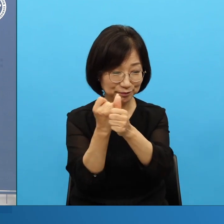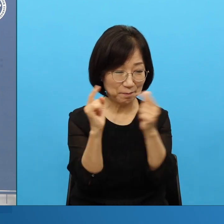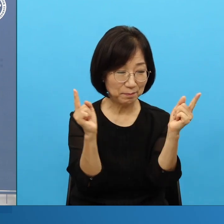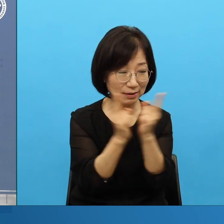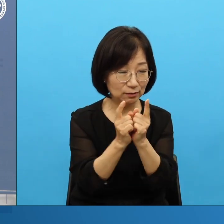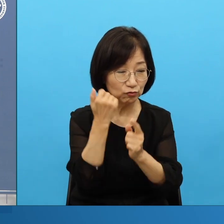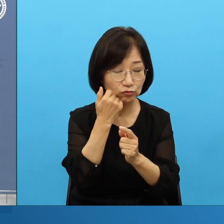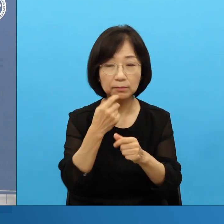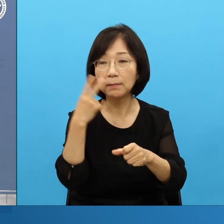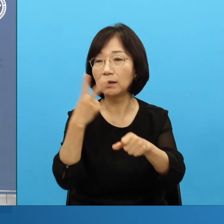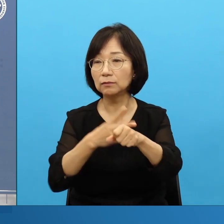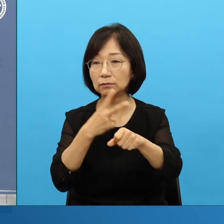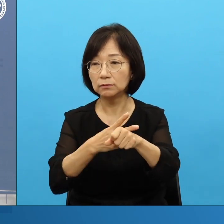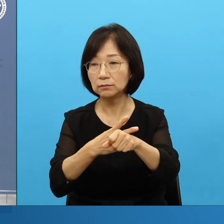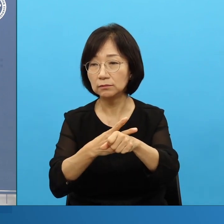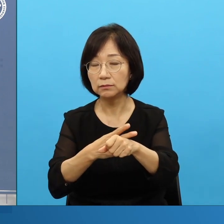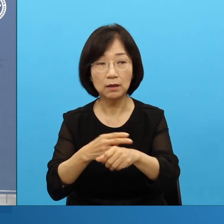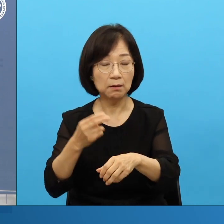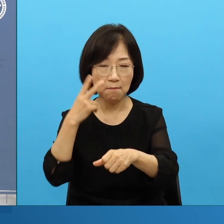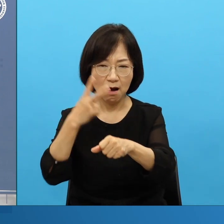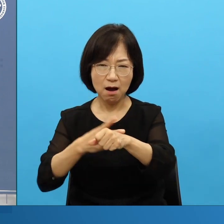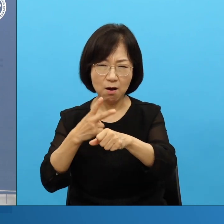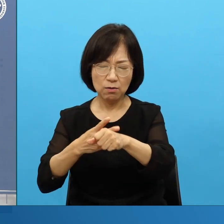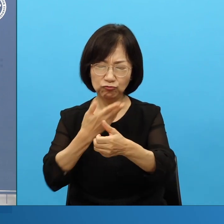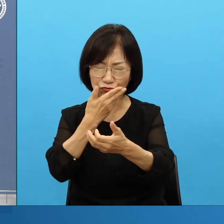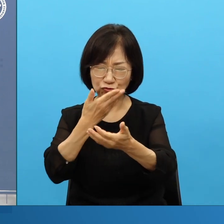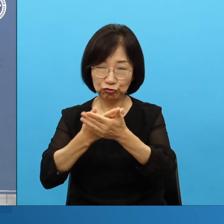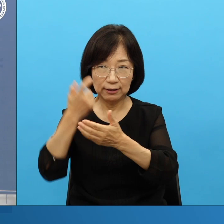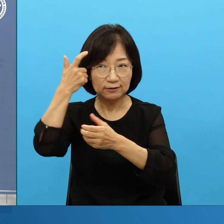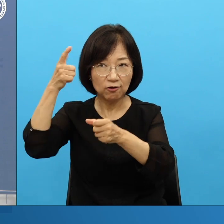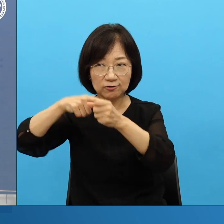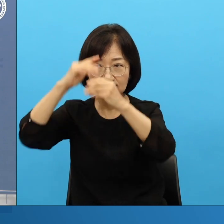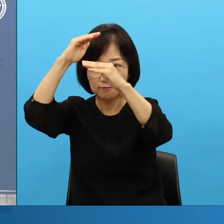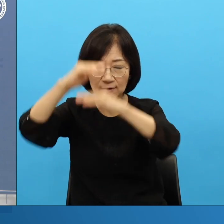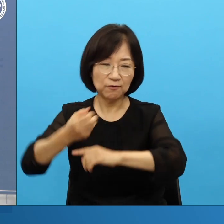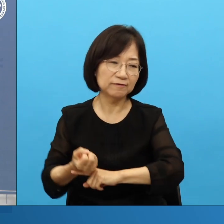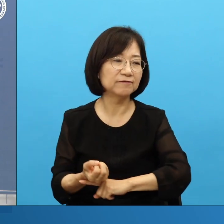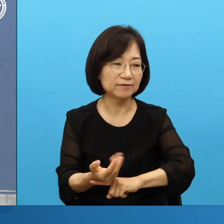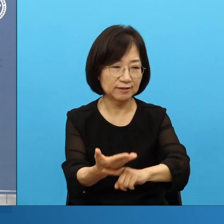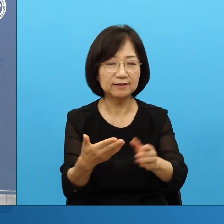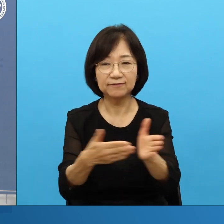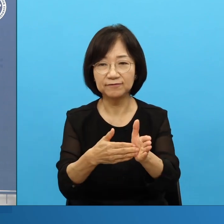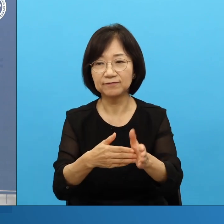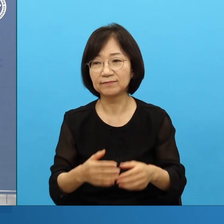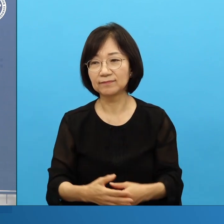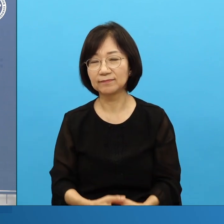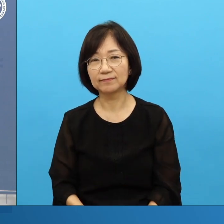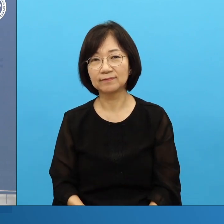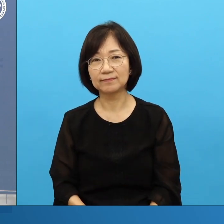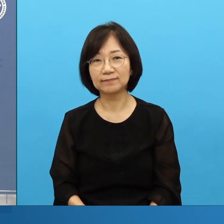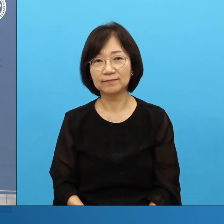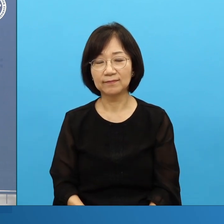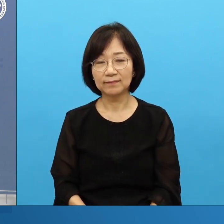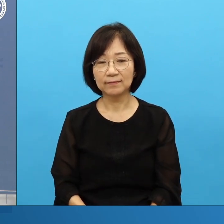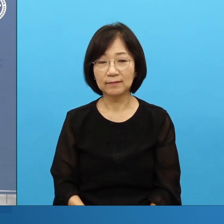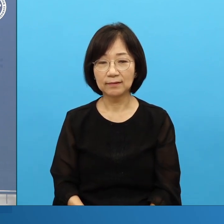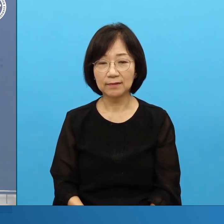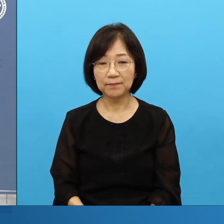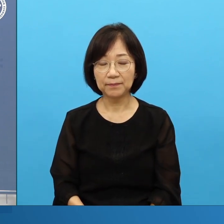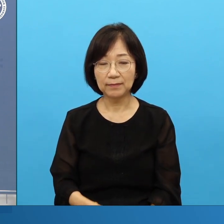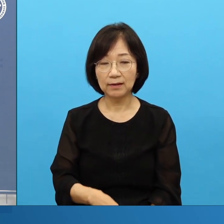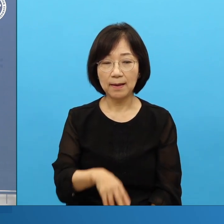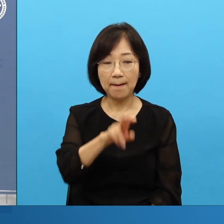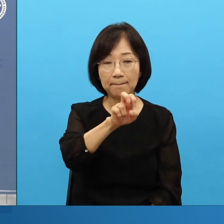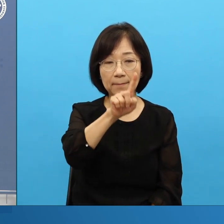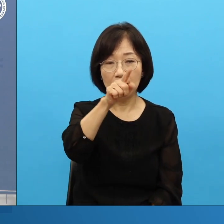This tremendous thing was relayed as they met with Priscilla and her husband and Paul. 바울을 통해서 마게도냐 전역으로